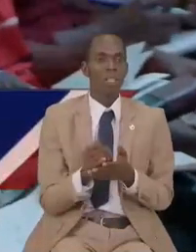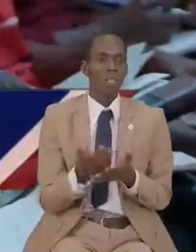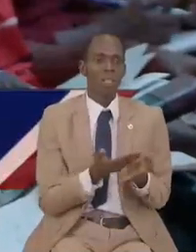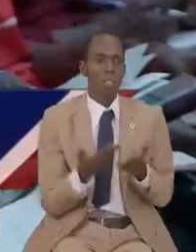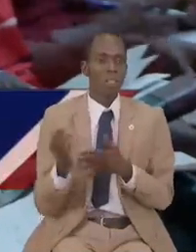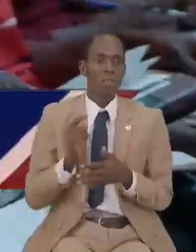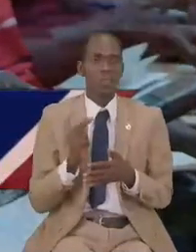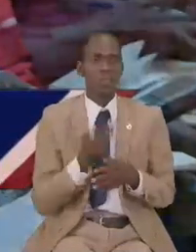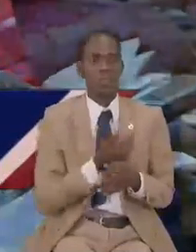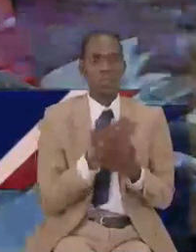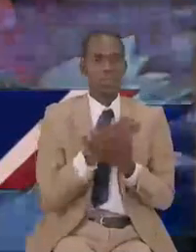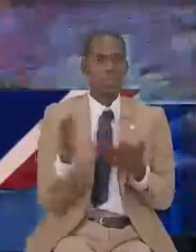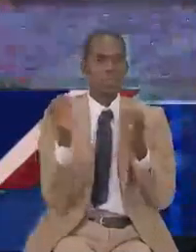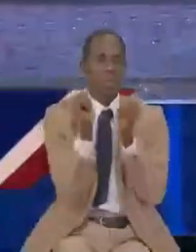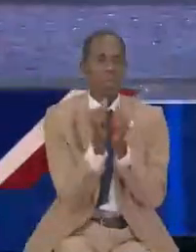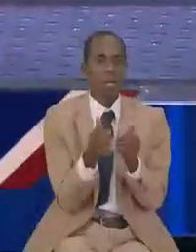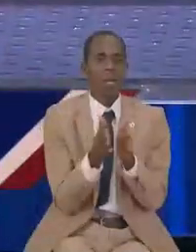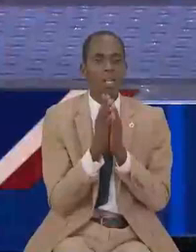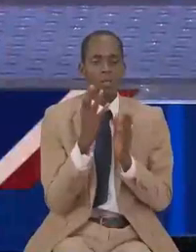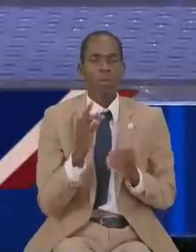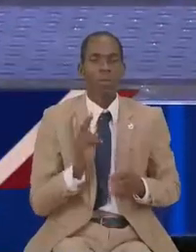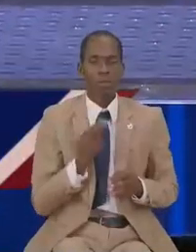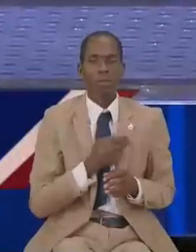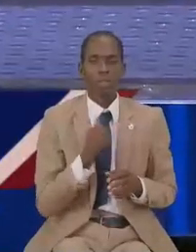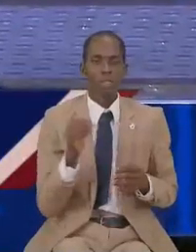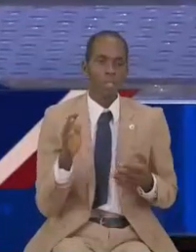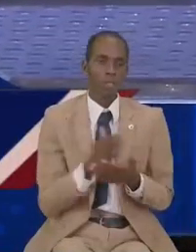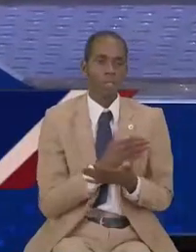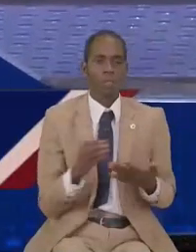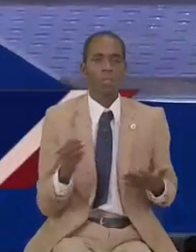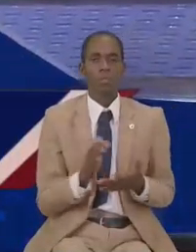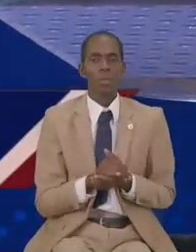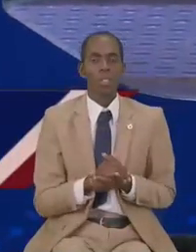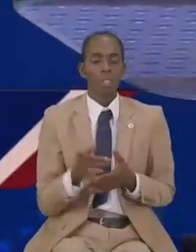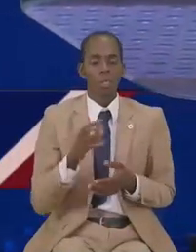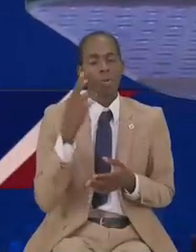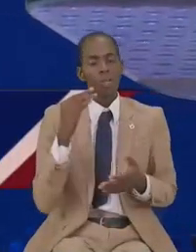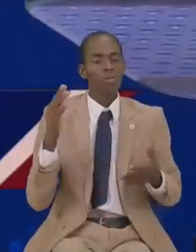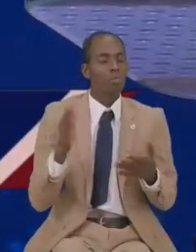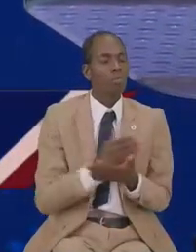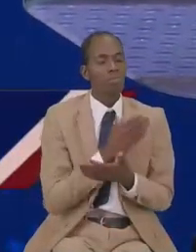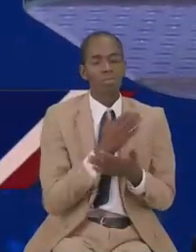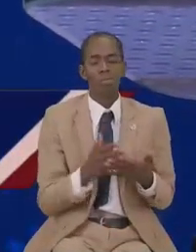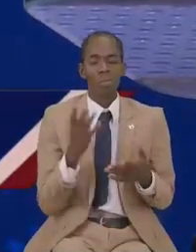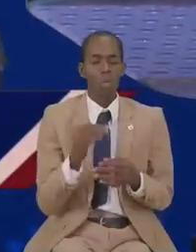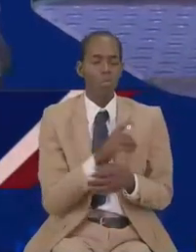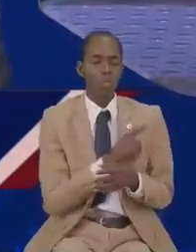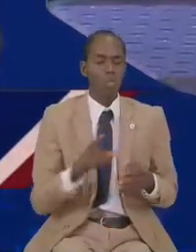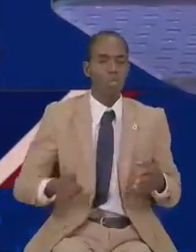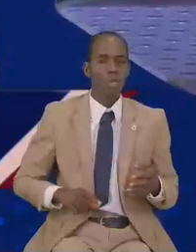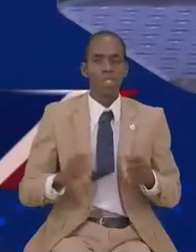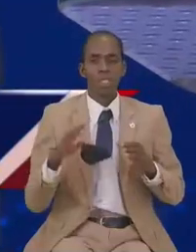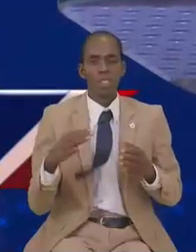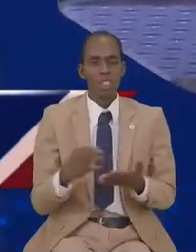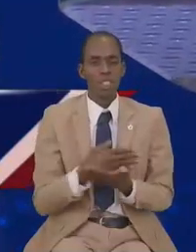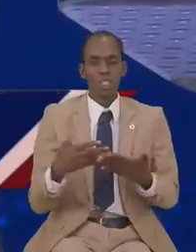verset 3. Là, psaume 137, 3. Là, nos vainqueurs nous demandaient des chants. Vous voyez, il a chanté le sang du Seigneur.